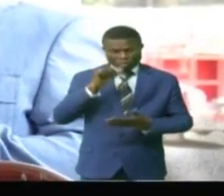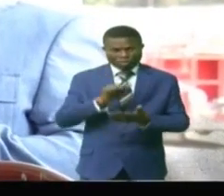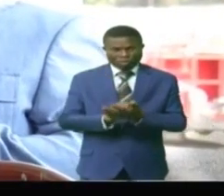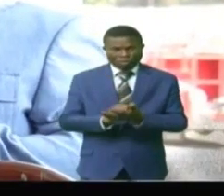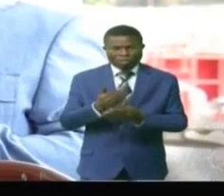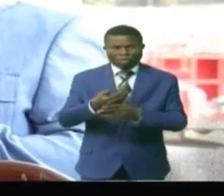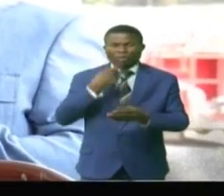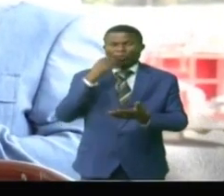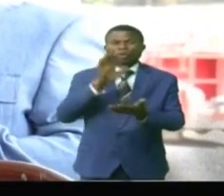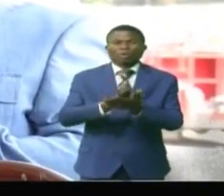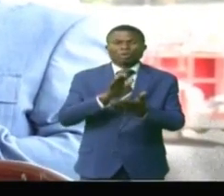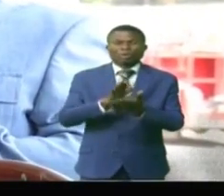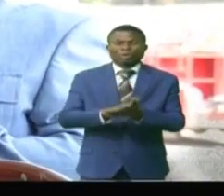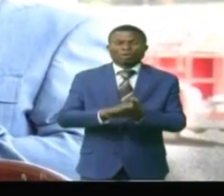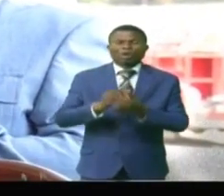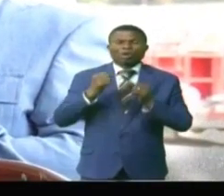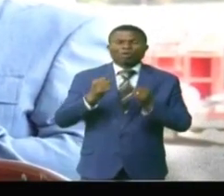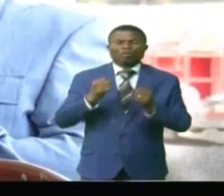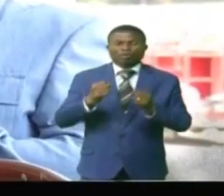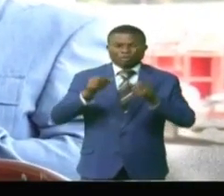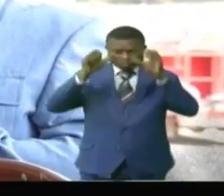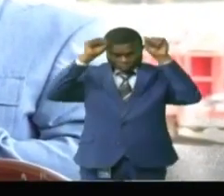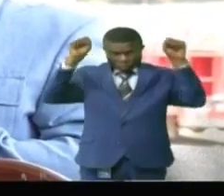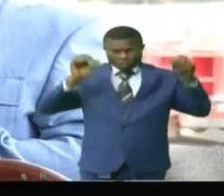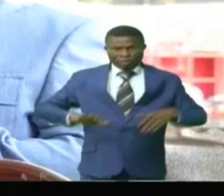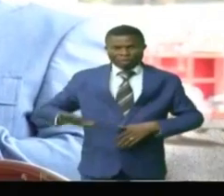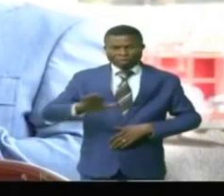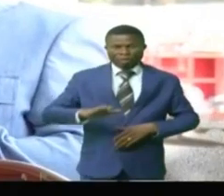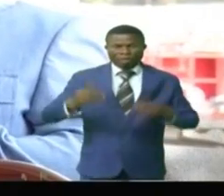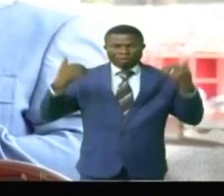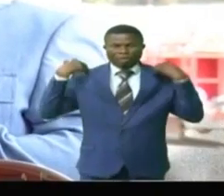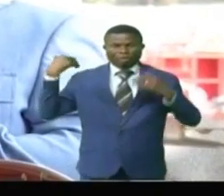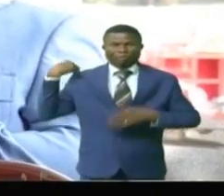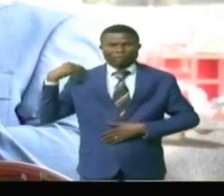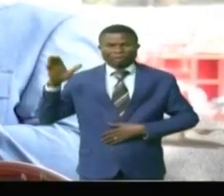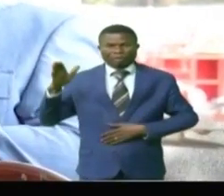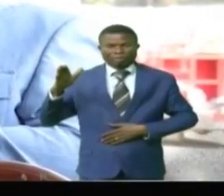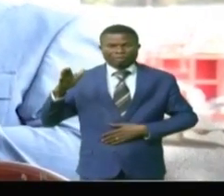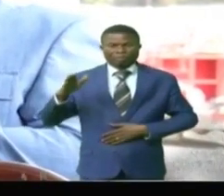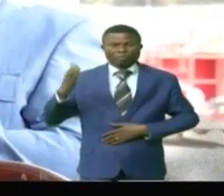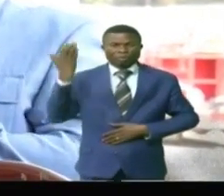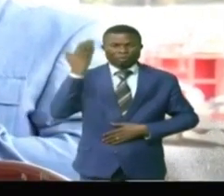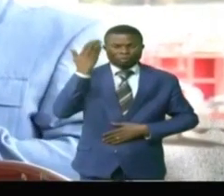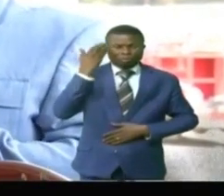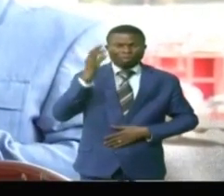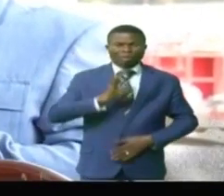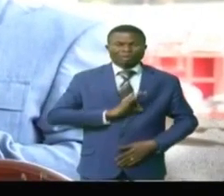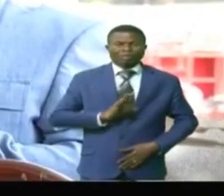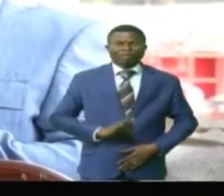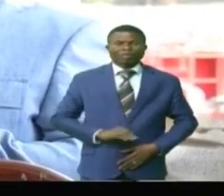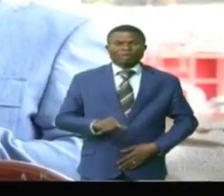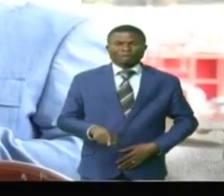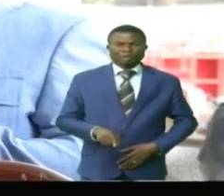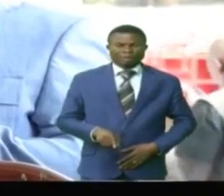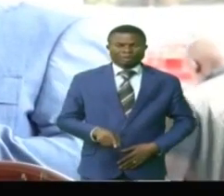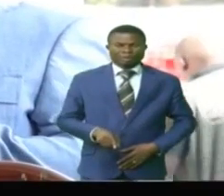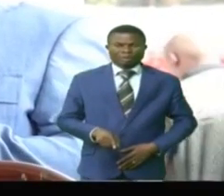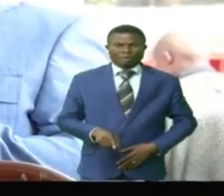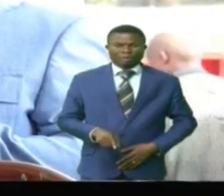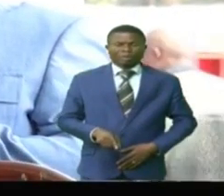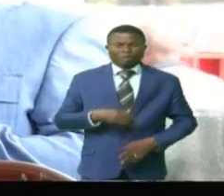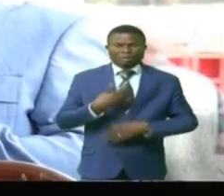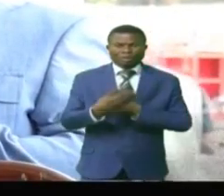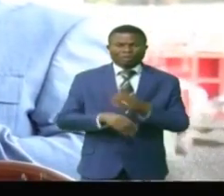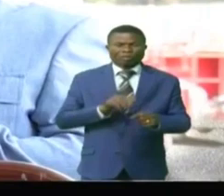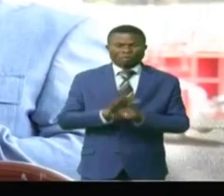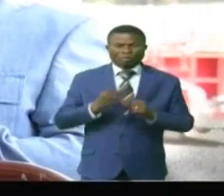Avant le résumage, l'étude de terrain au président de la République sur l'État, il s'est payé sa pointe, qui ne laisse